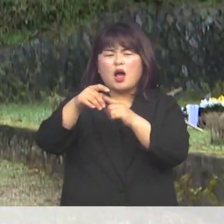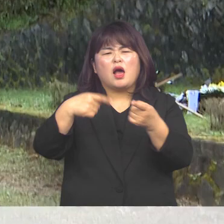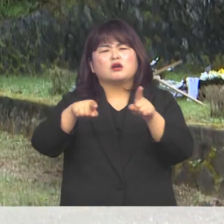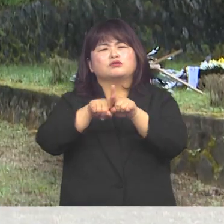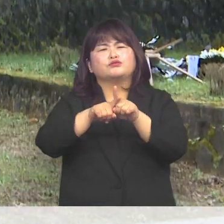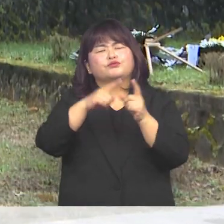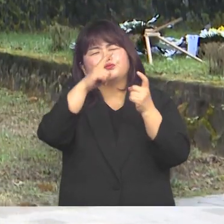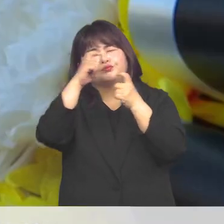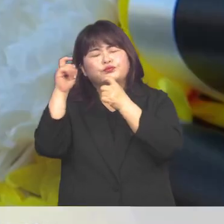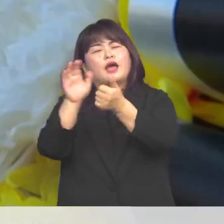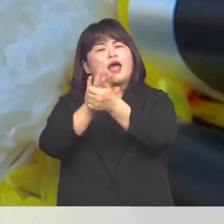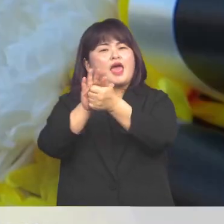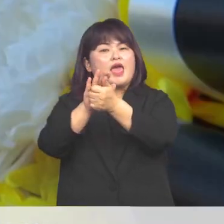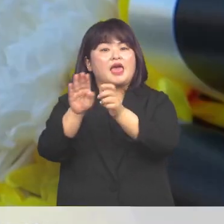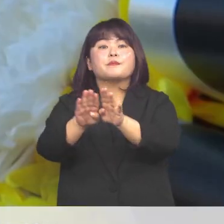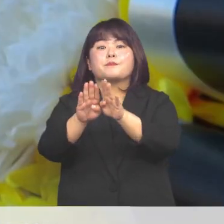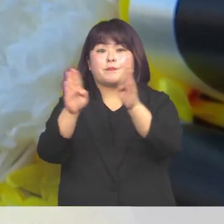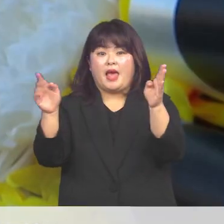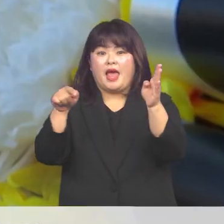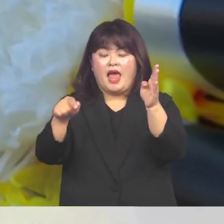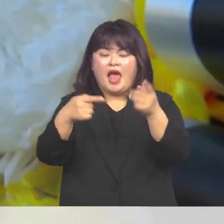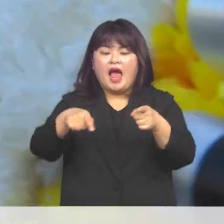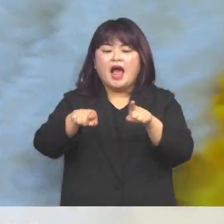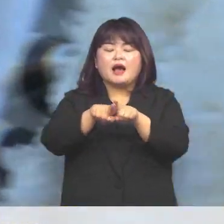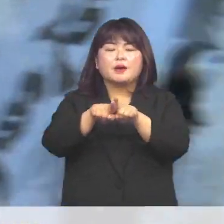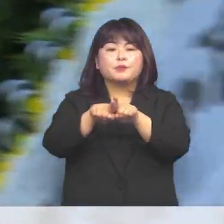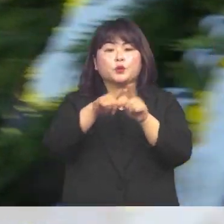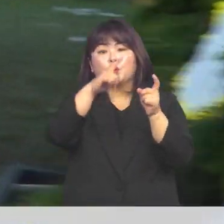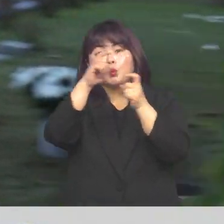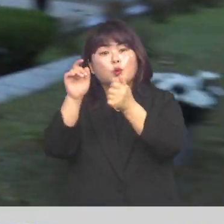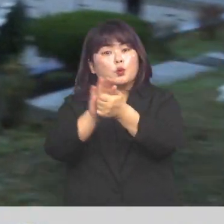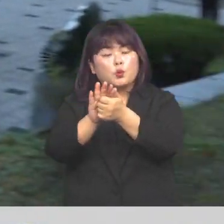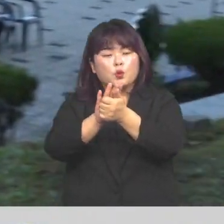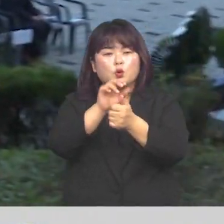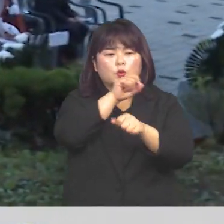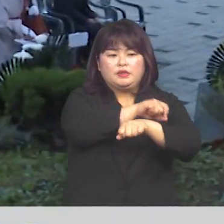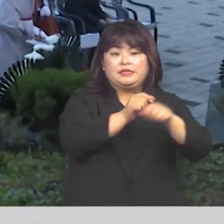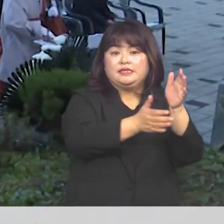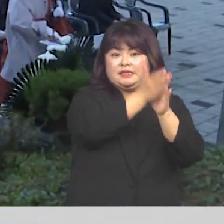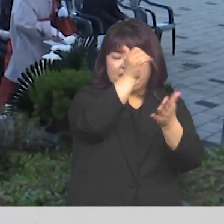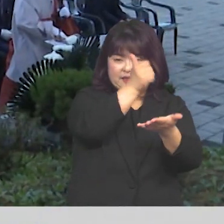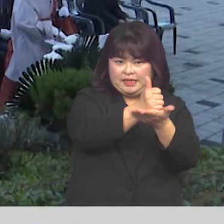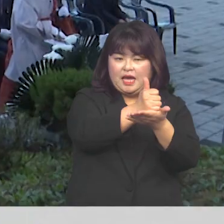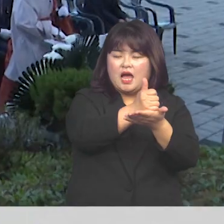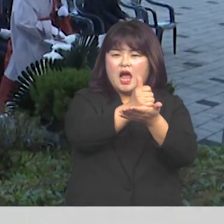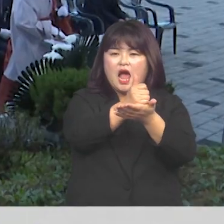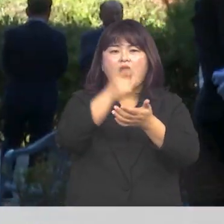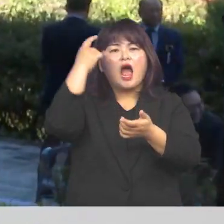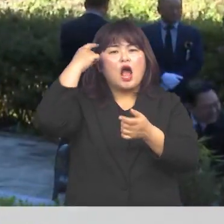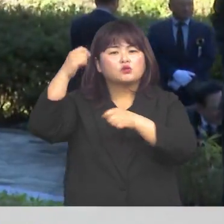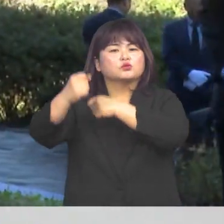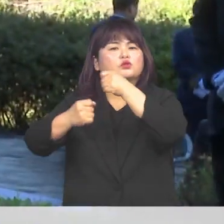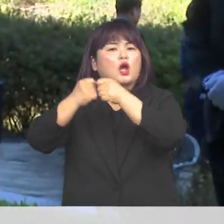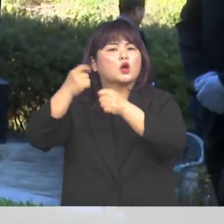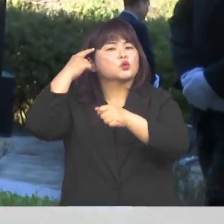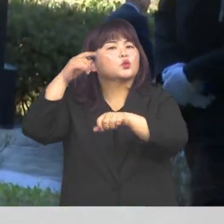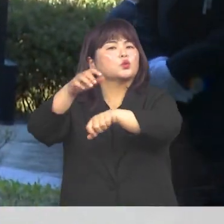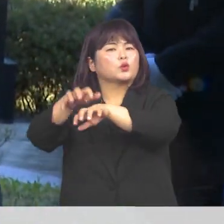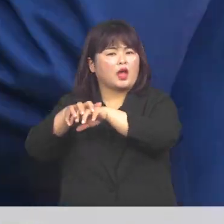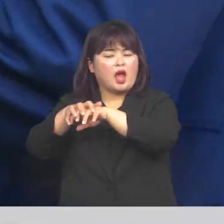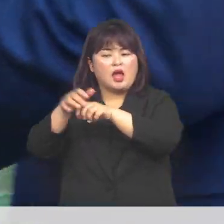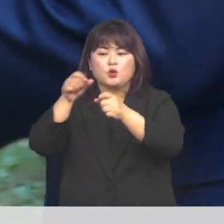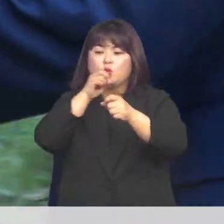합동위령제가 열렸습니다. 합동위령제에는 이상일 용인특례시장, 박동희 한국자유총연맹, 용인시 지회장